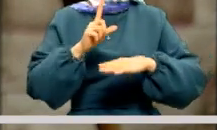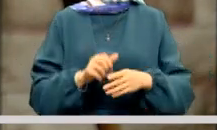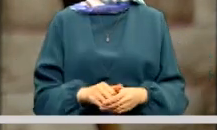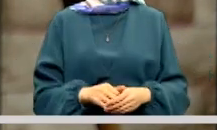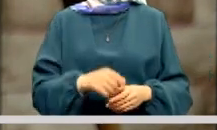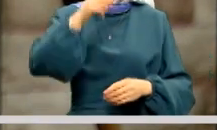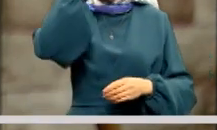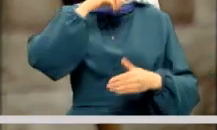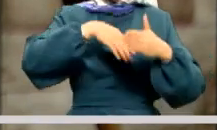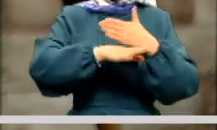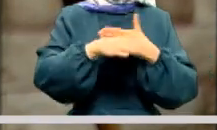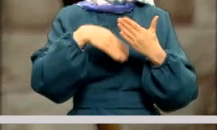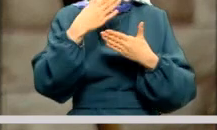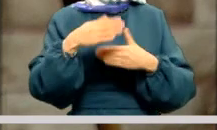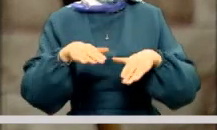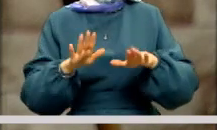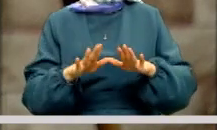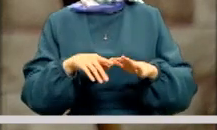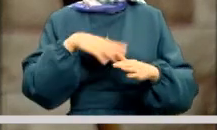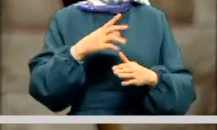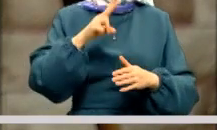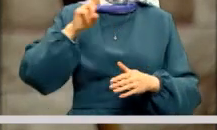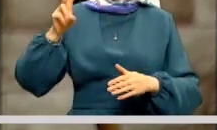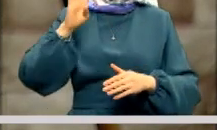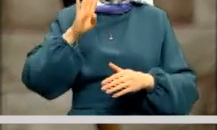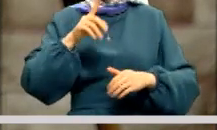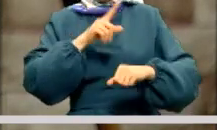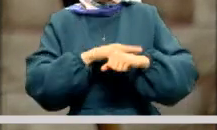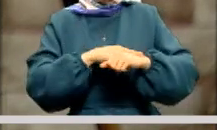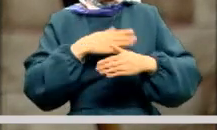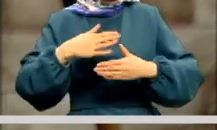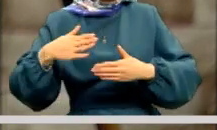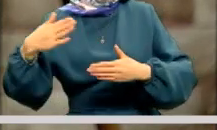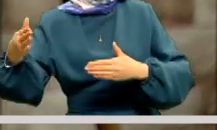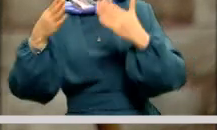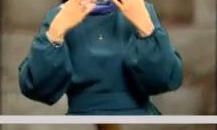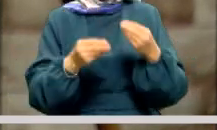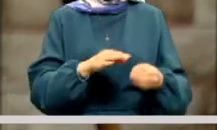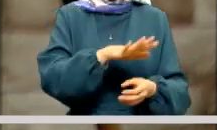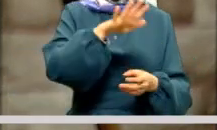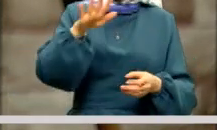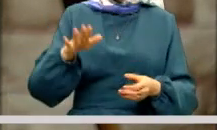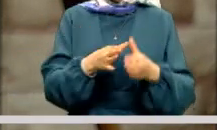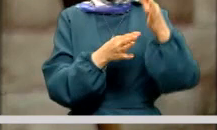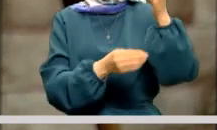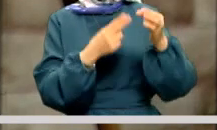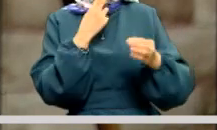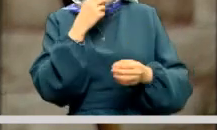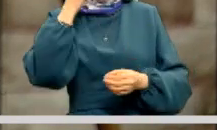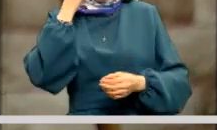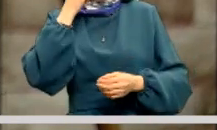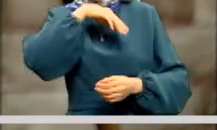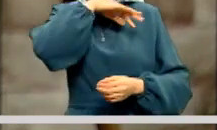çıktıktan sonra değil işte bütün 24 saatimi meşgul eden zaman dilimi içerisinde her birimiz kadınımız erkeğimiz